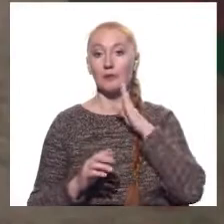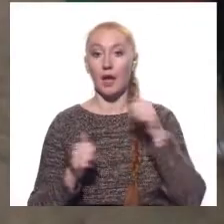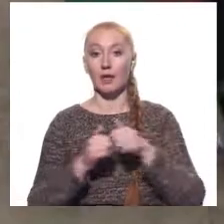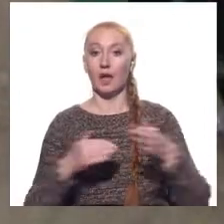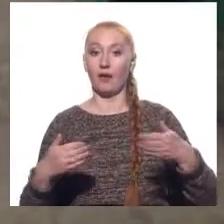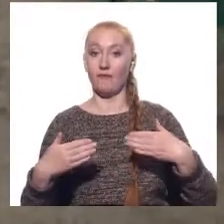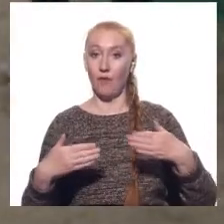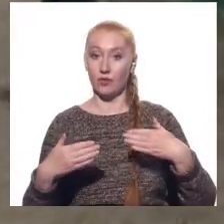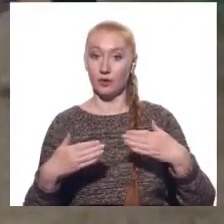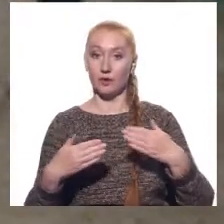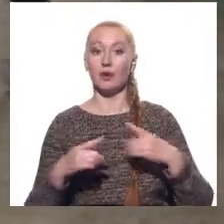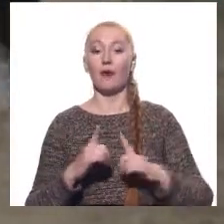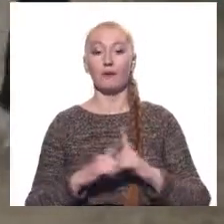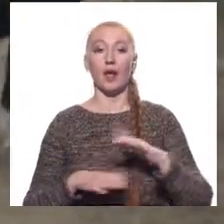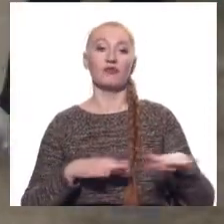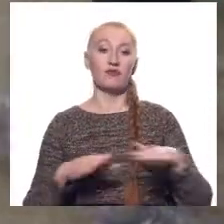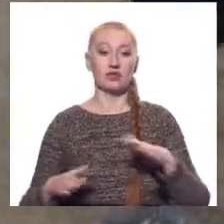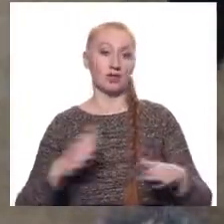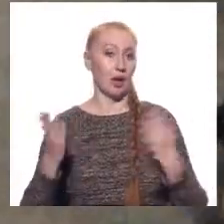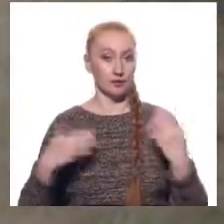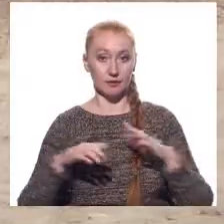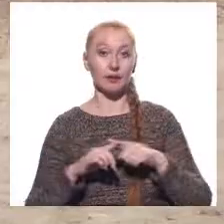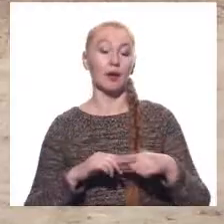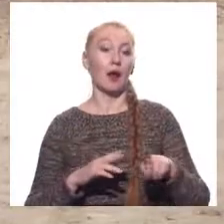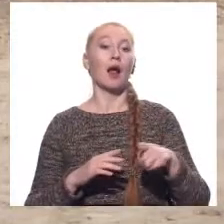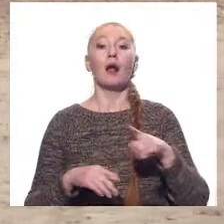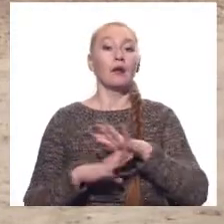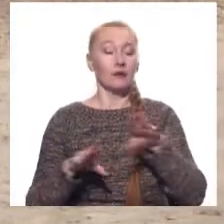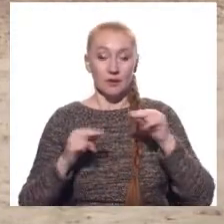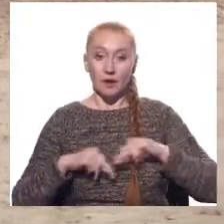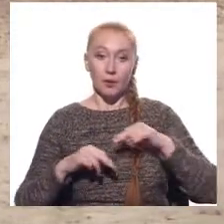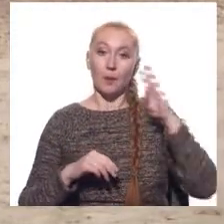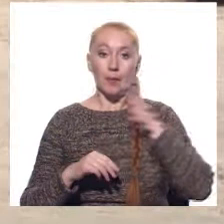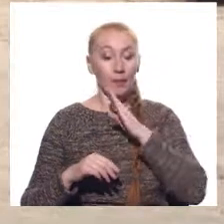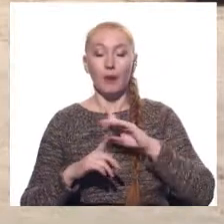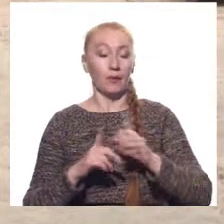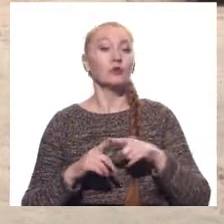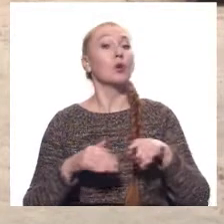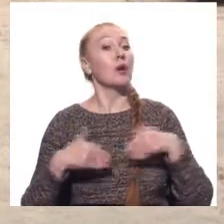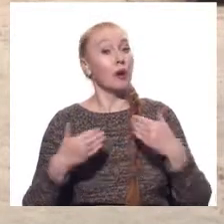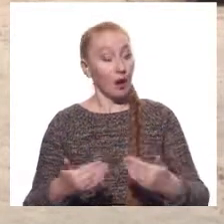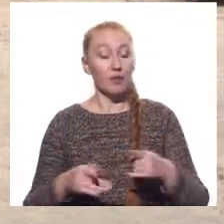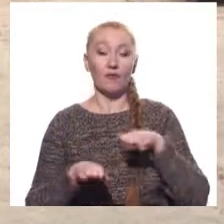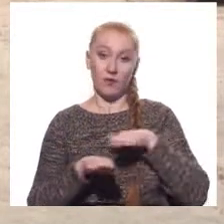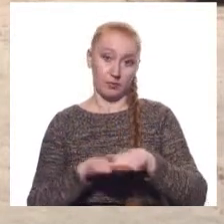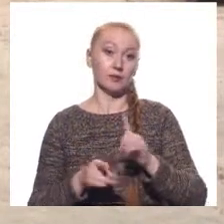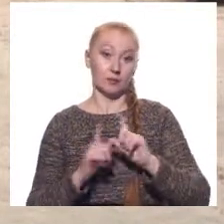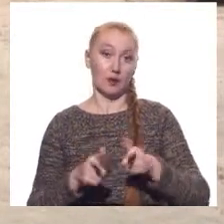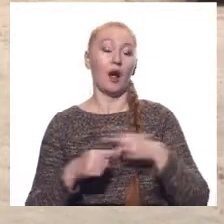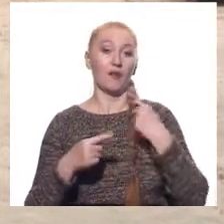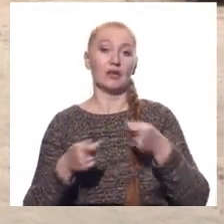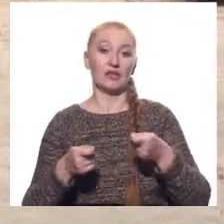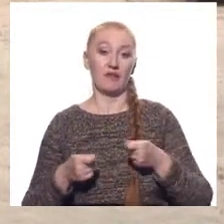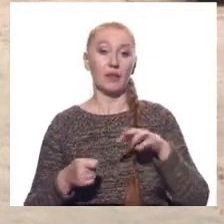воріт. Перший день відкрили ранковою руханкою. І персонал, і батьки готові виконувати карантинні рекомендації, говорить завідувачка Інна Мякушко.